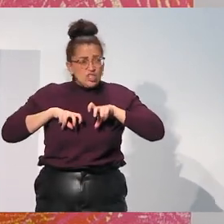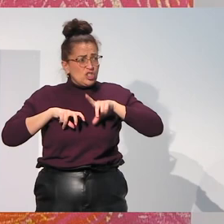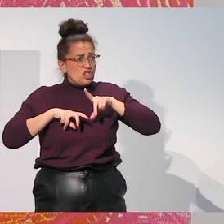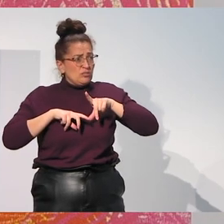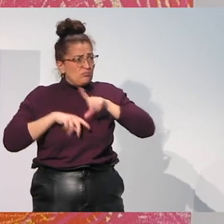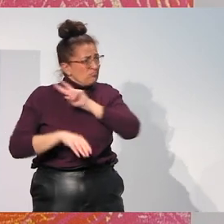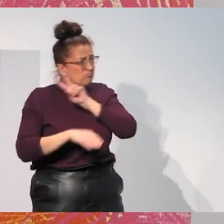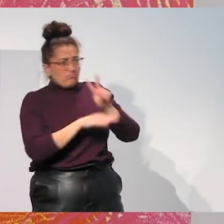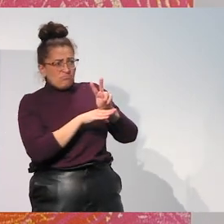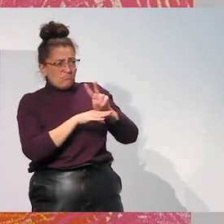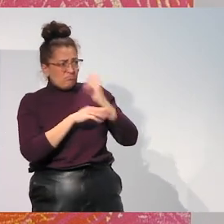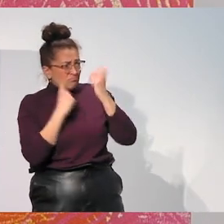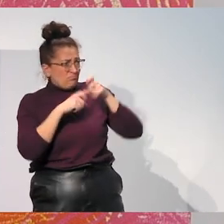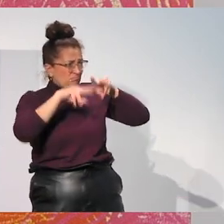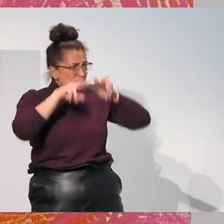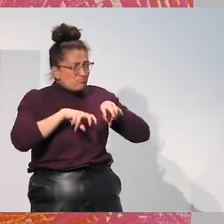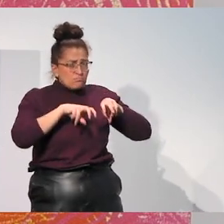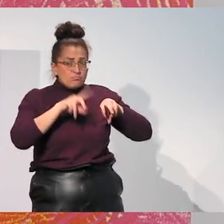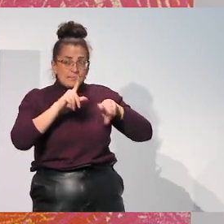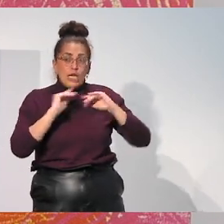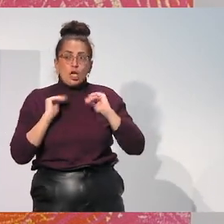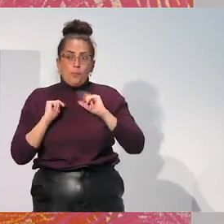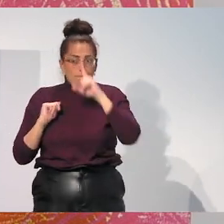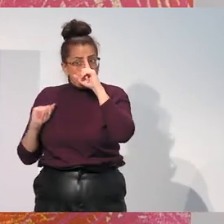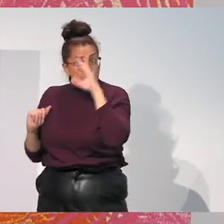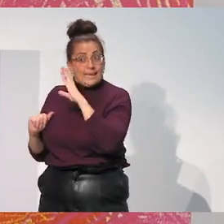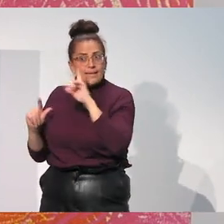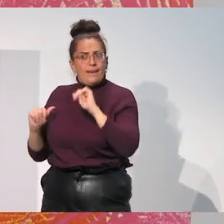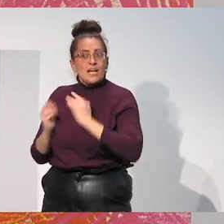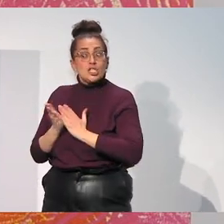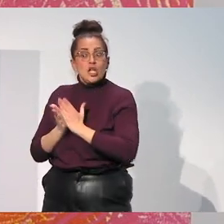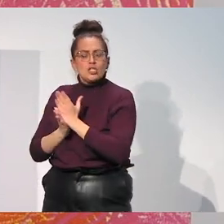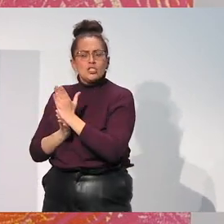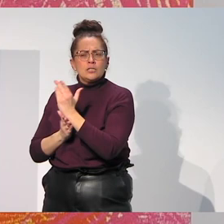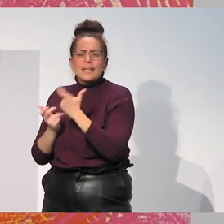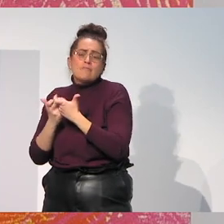valeur éthique, dans le sens où, à chaque fois que l'homme a essayé